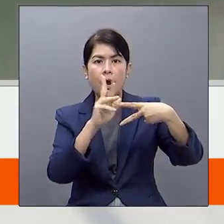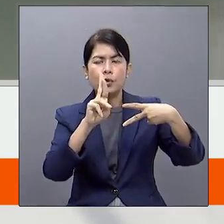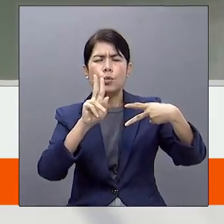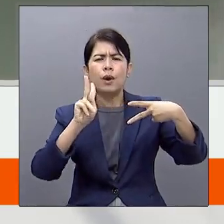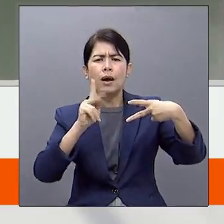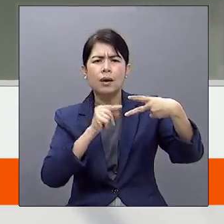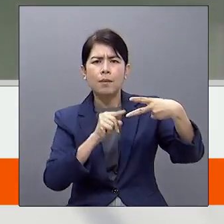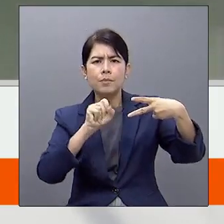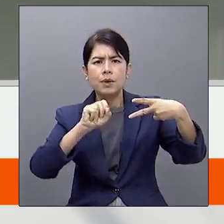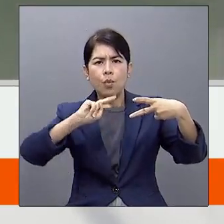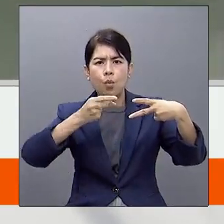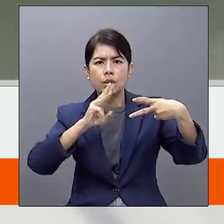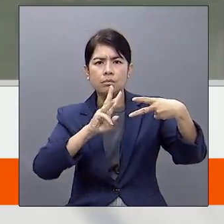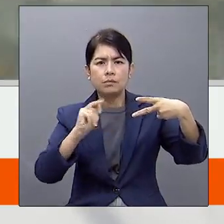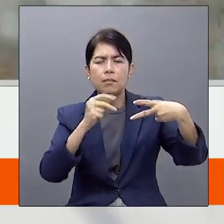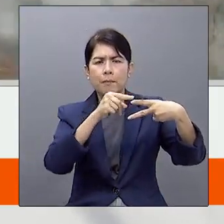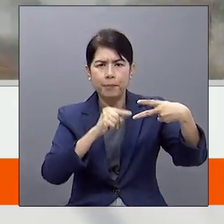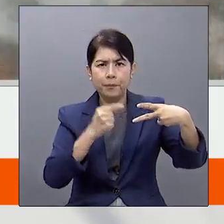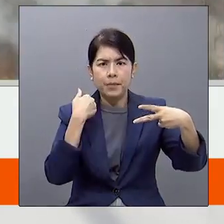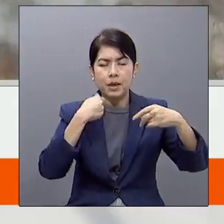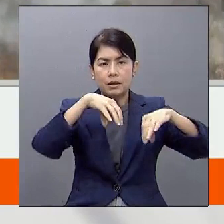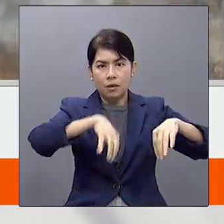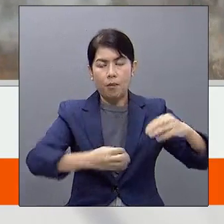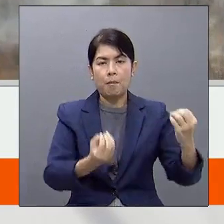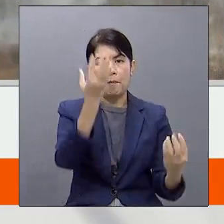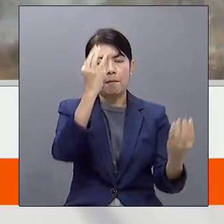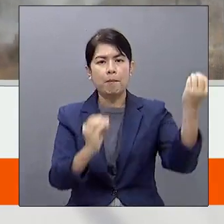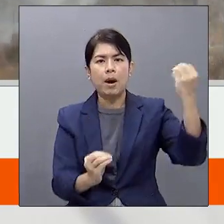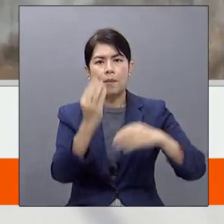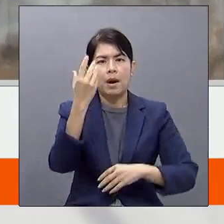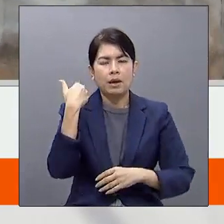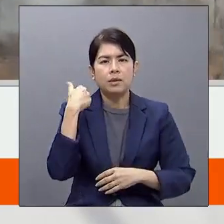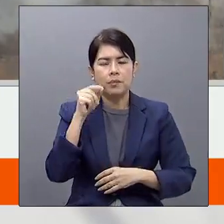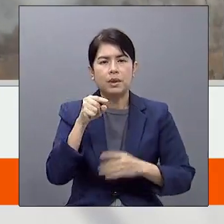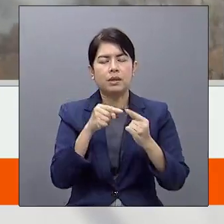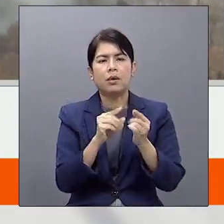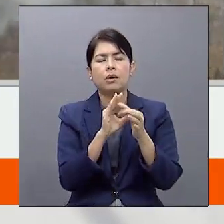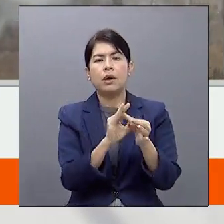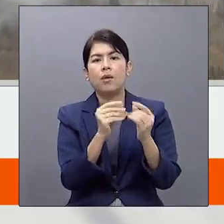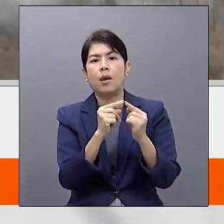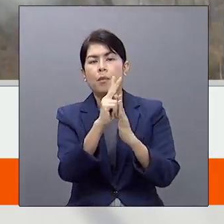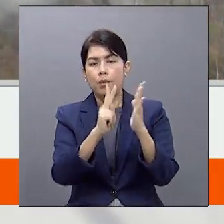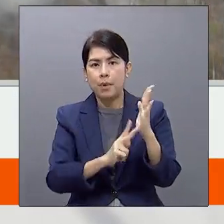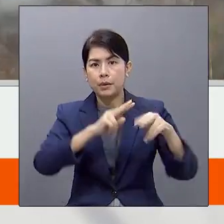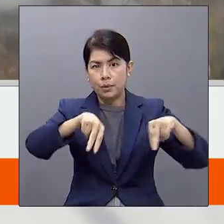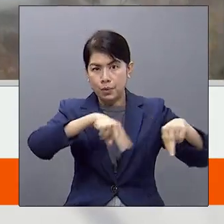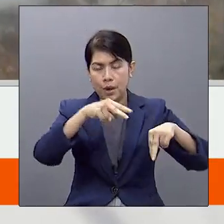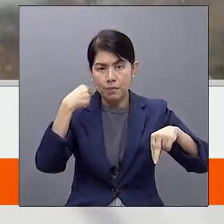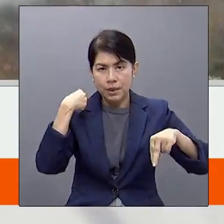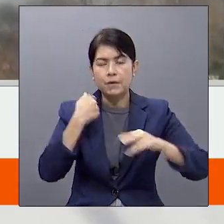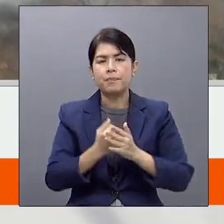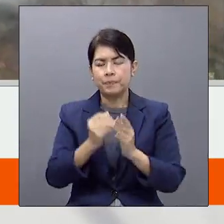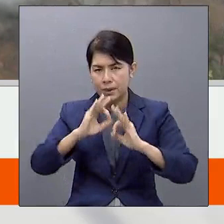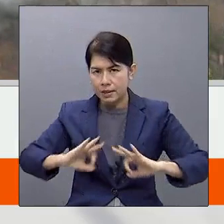70% นะใหญ่มากครับก็คือว่าการถ่ายโอนเนี่ยการให้ความมีส่วนร่วมประชาชนอะไรแบบนี้มัน